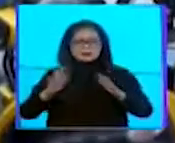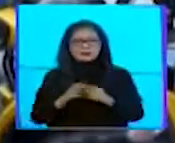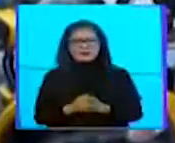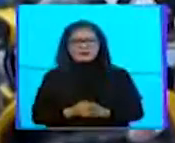snowboard